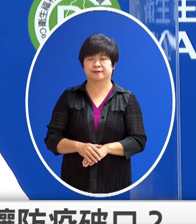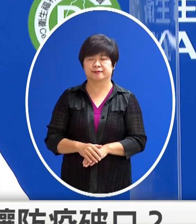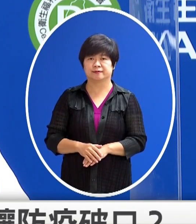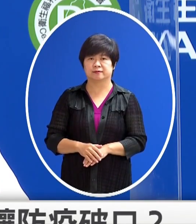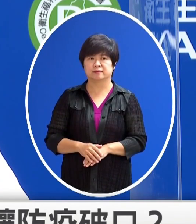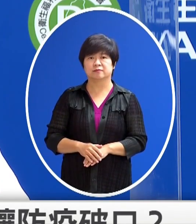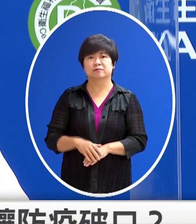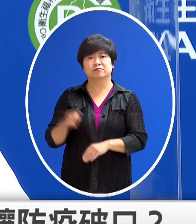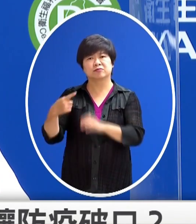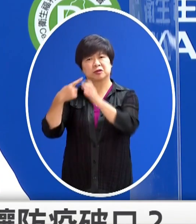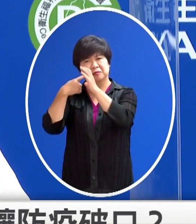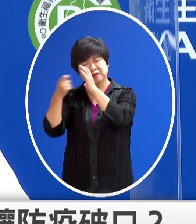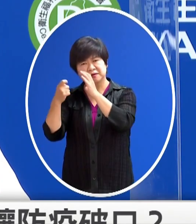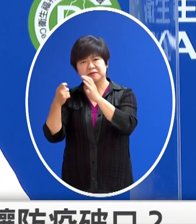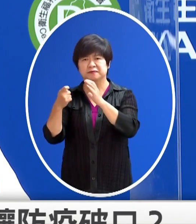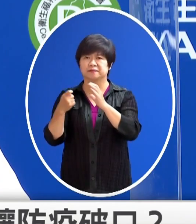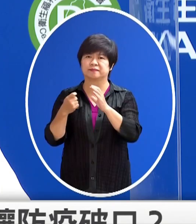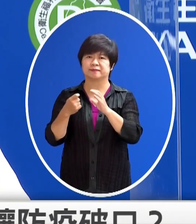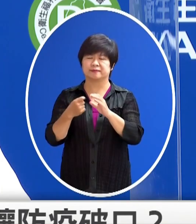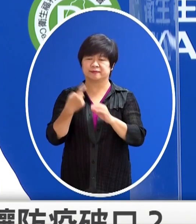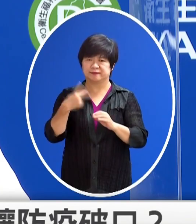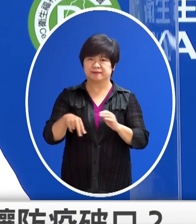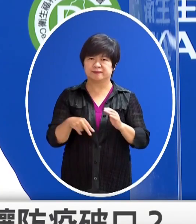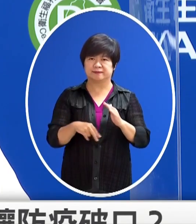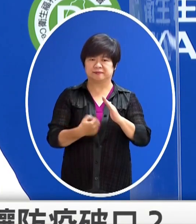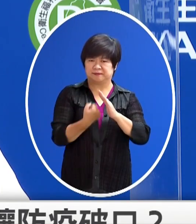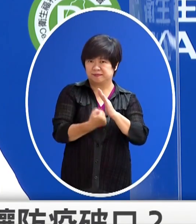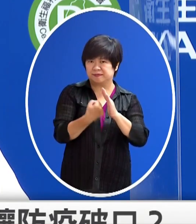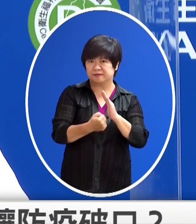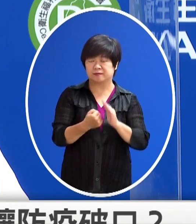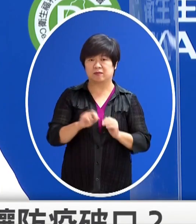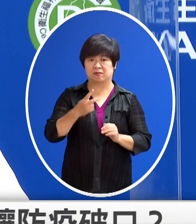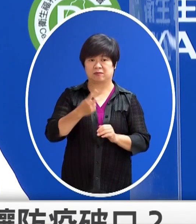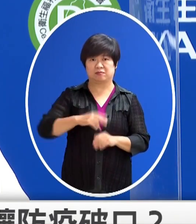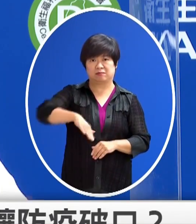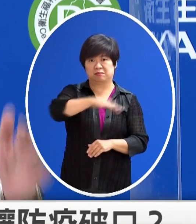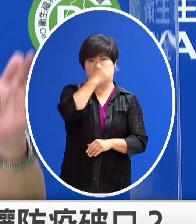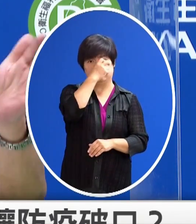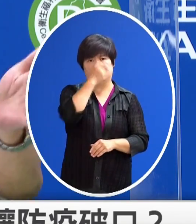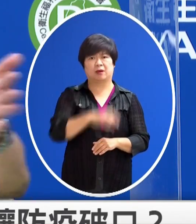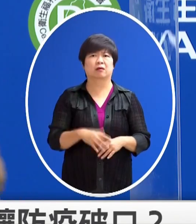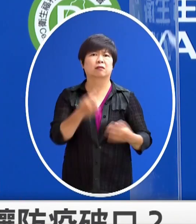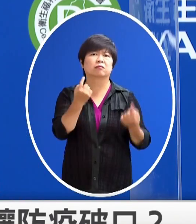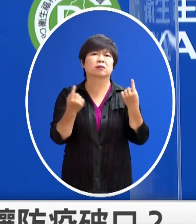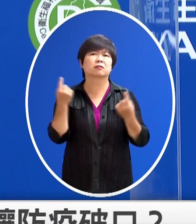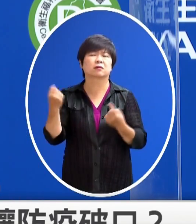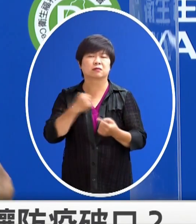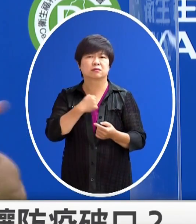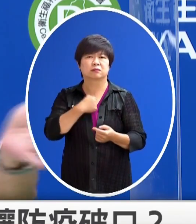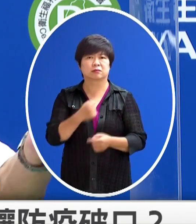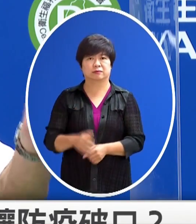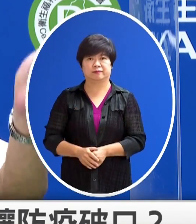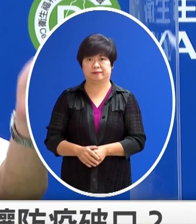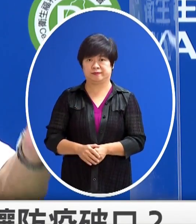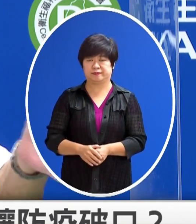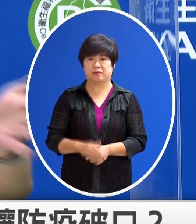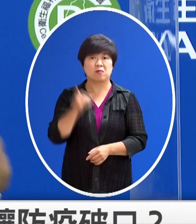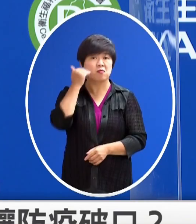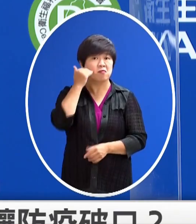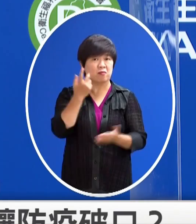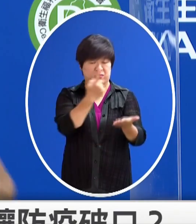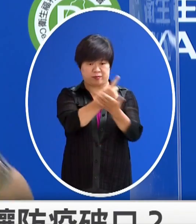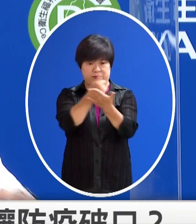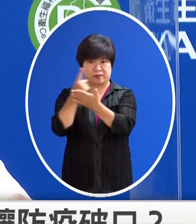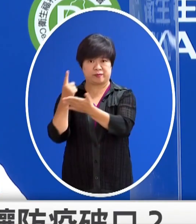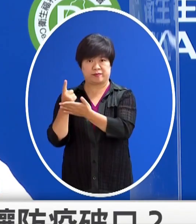较重要还是普筛比较重要，其实那很清楚的一个情况，你只要把这些人全部的人